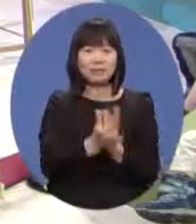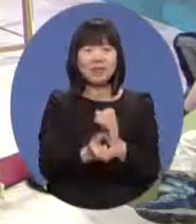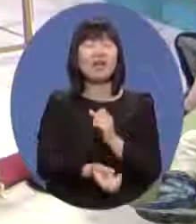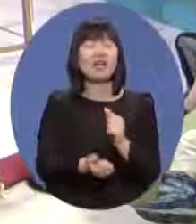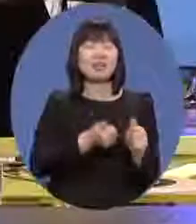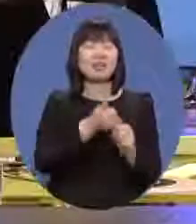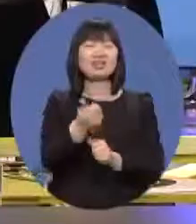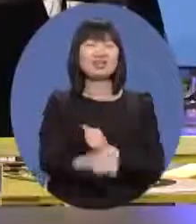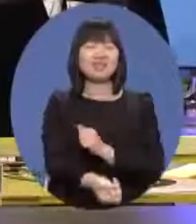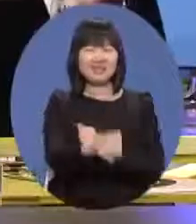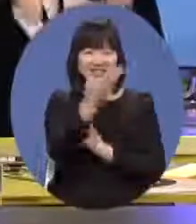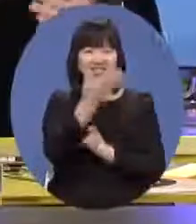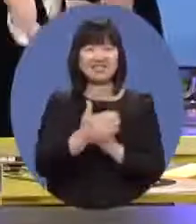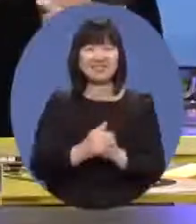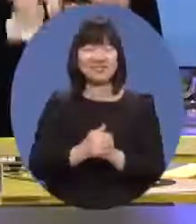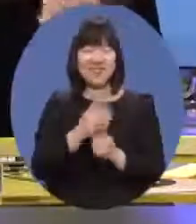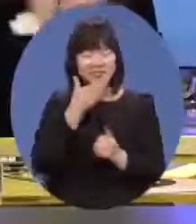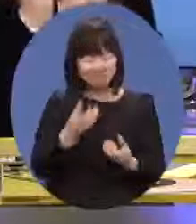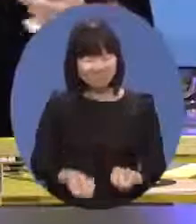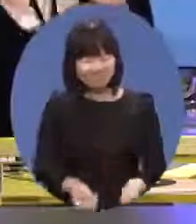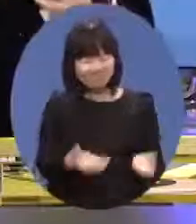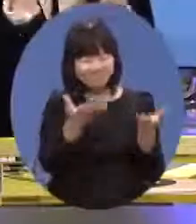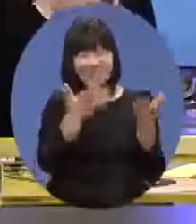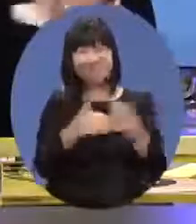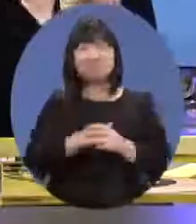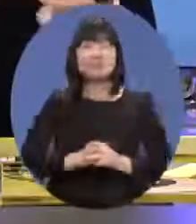네, 축하드립니다. 네. 아, 축하합니다. 네.